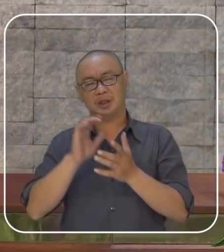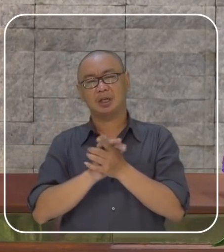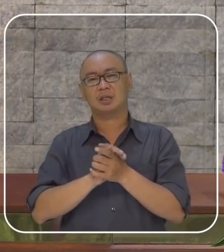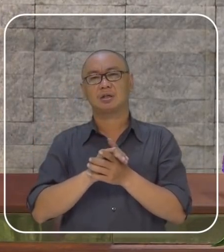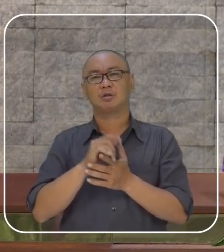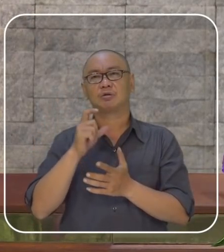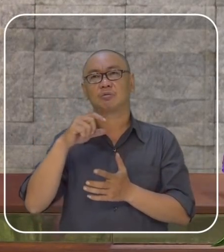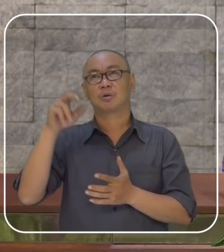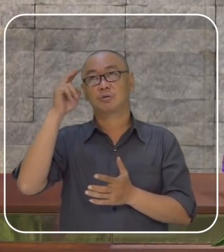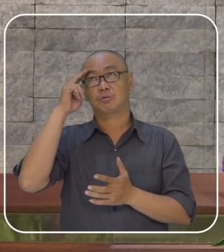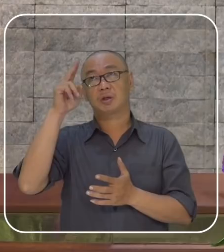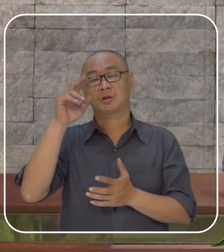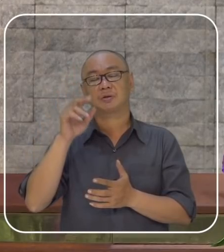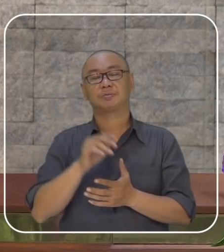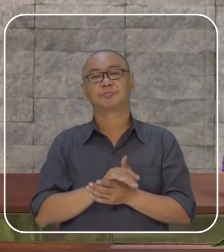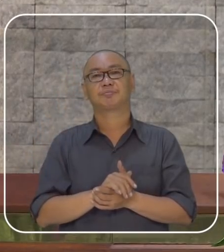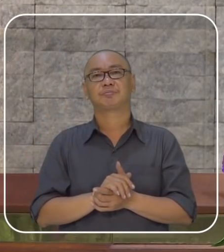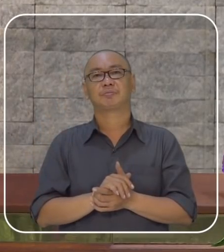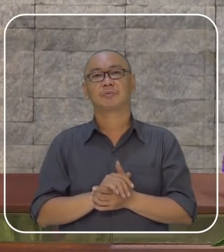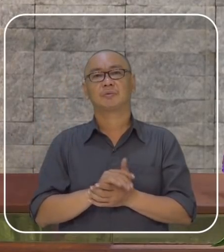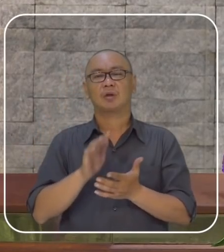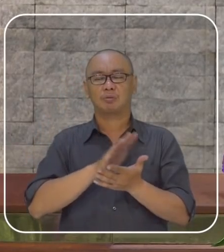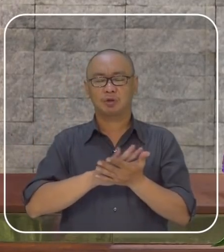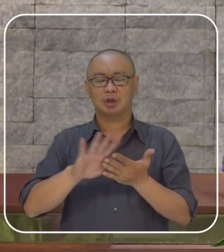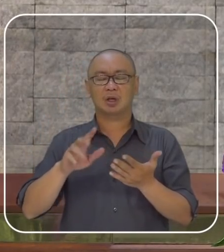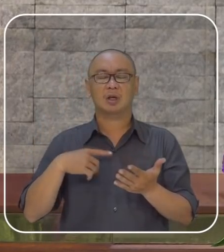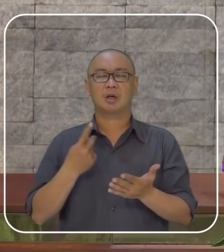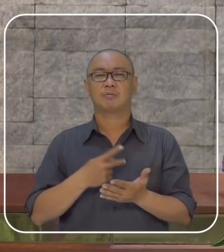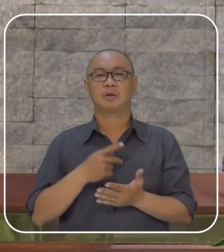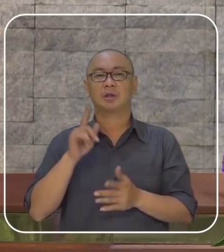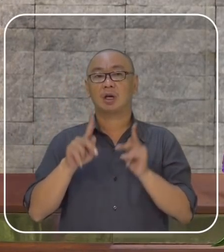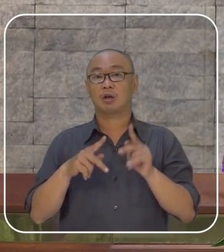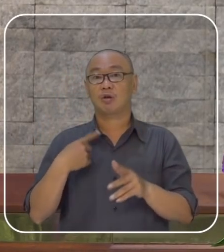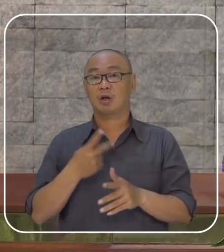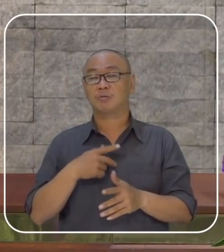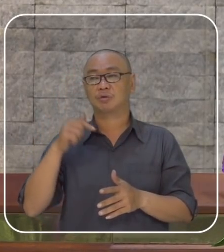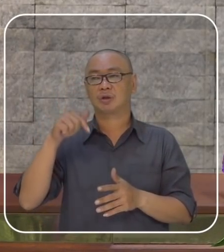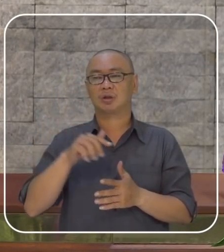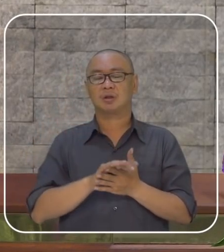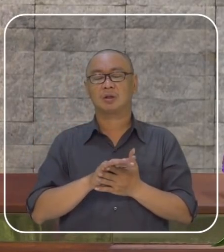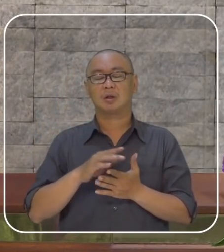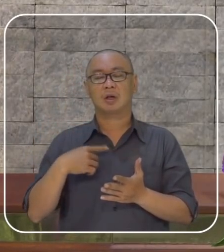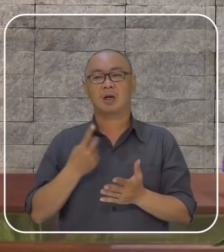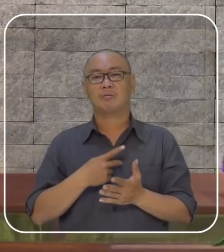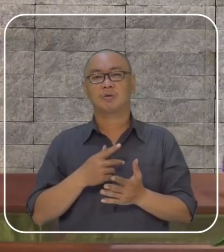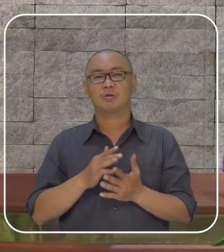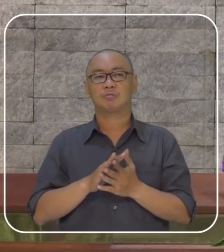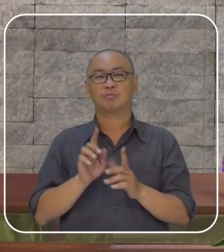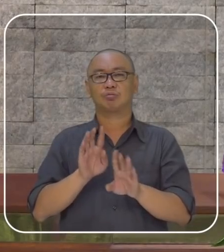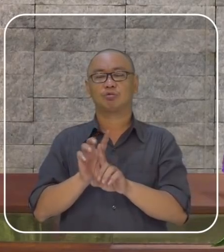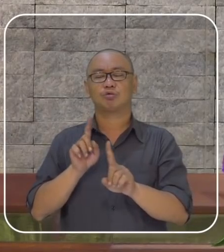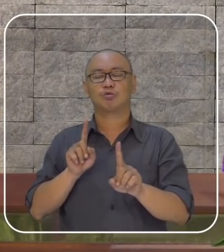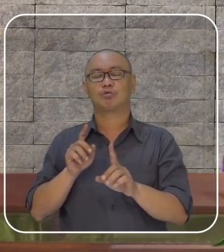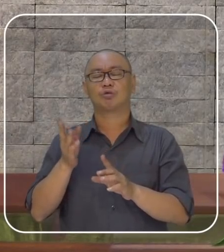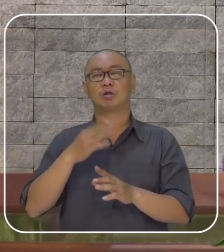kepada Tuhan saja. Ampunilah kami jikalau selama ini mungkin kami undur daripadamu